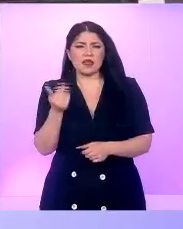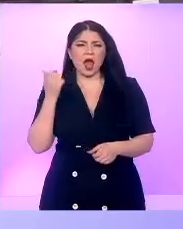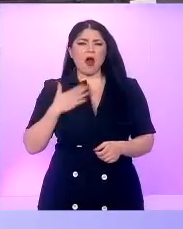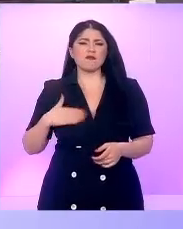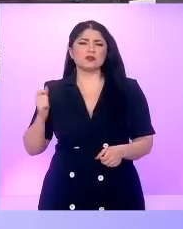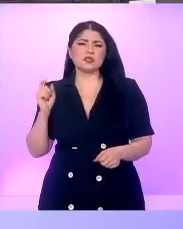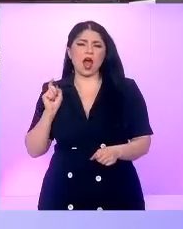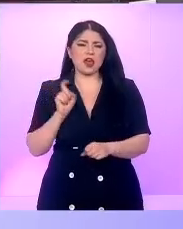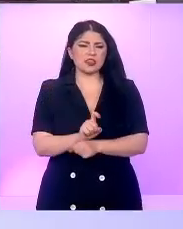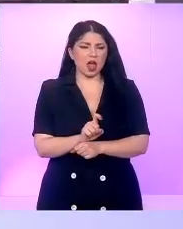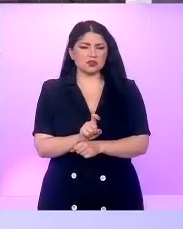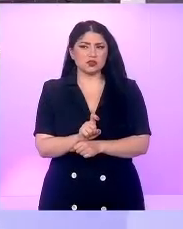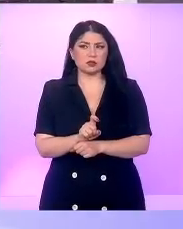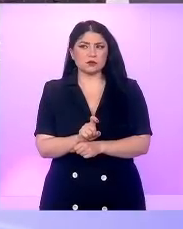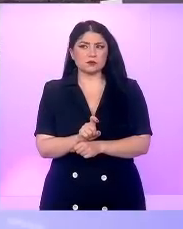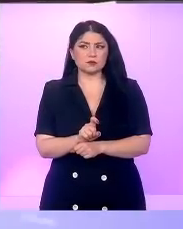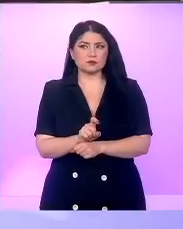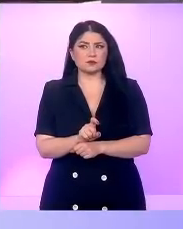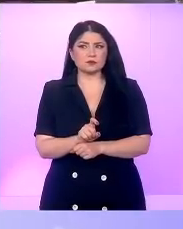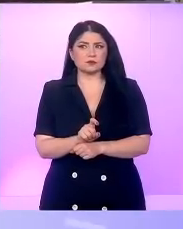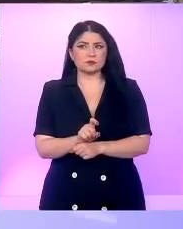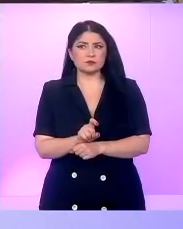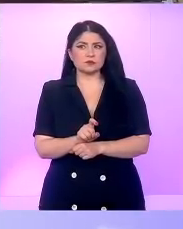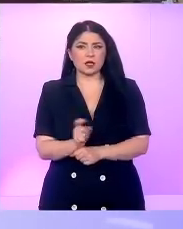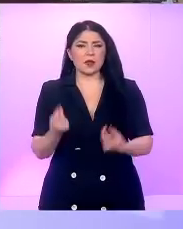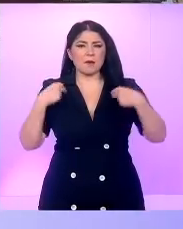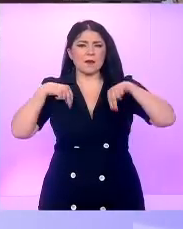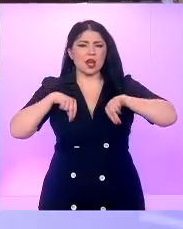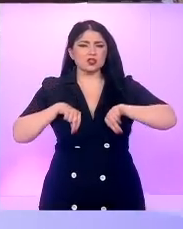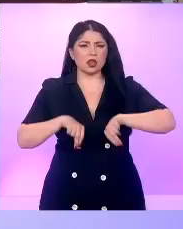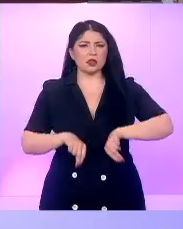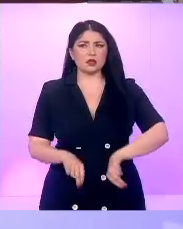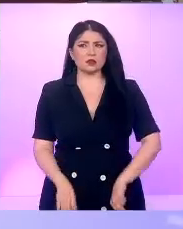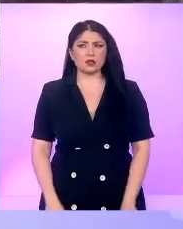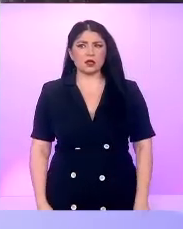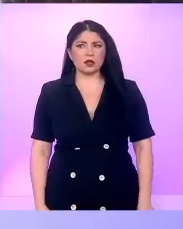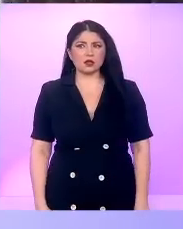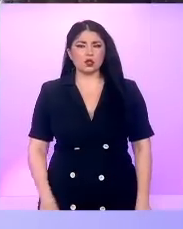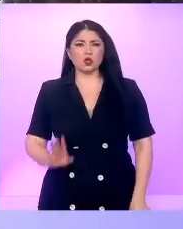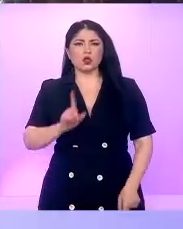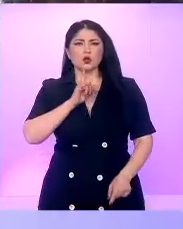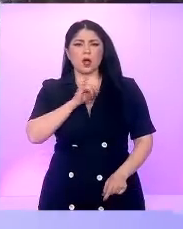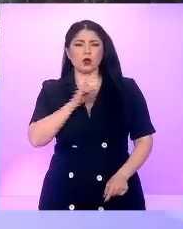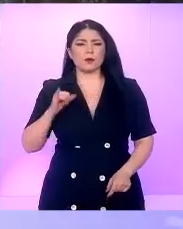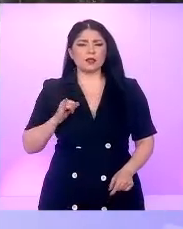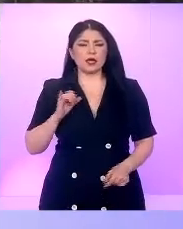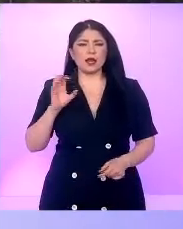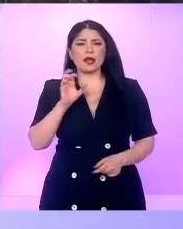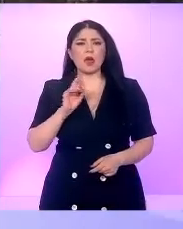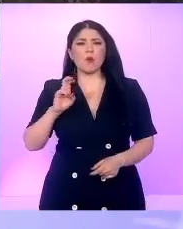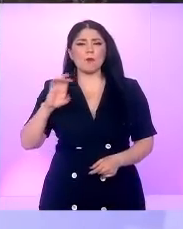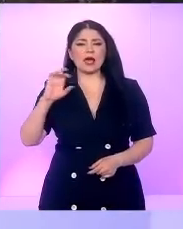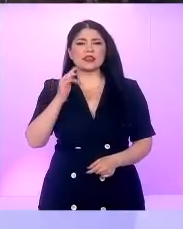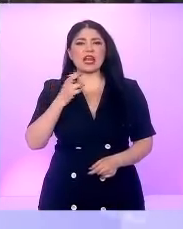să-l atace pe, mă rog, pe președintele autoproclamatei Republicii